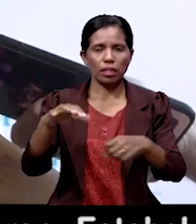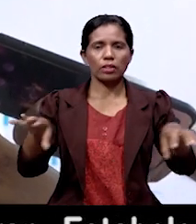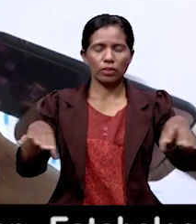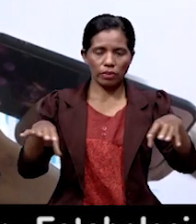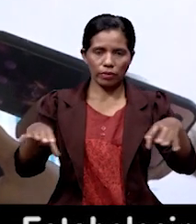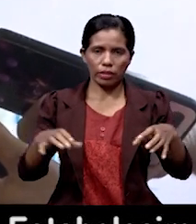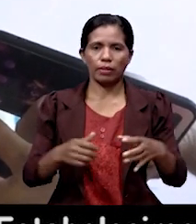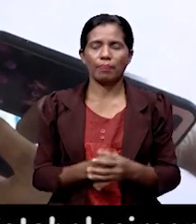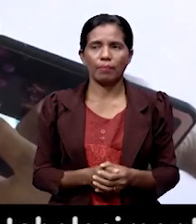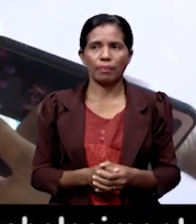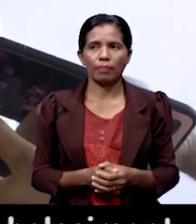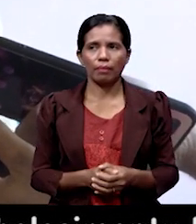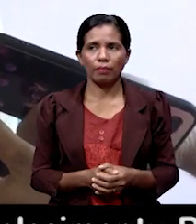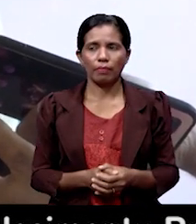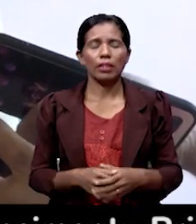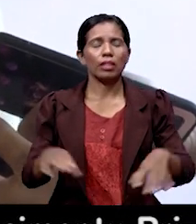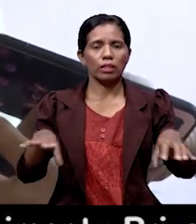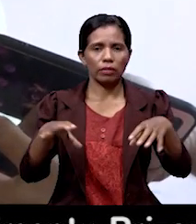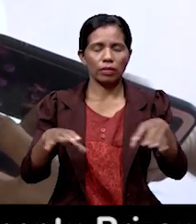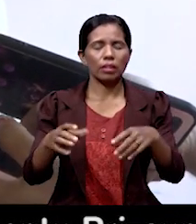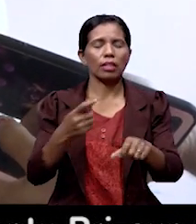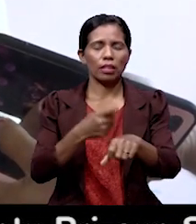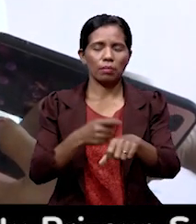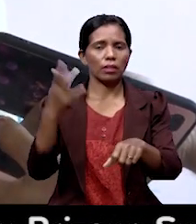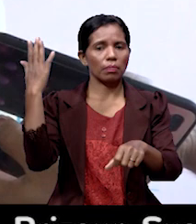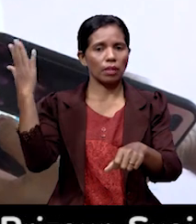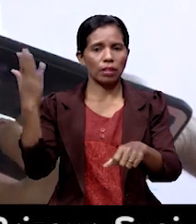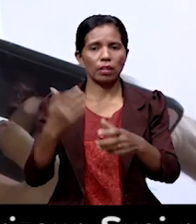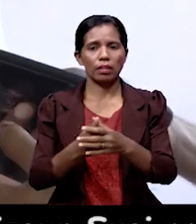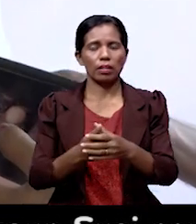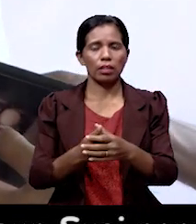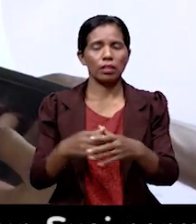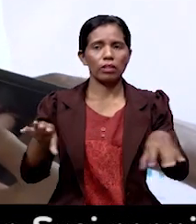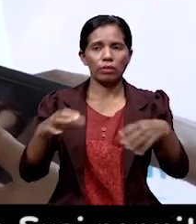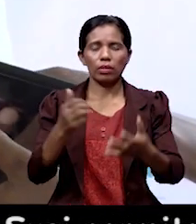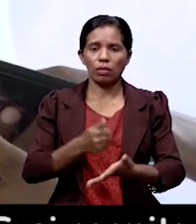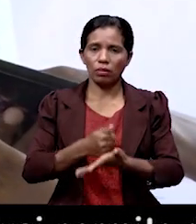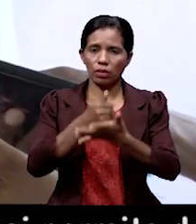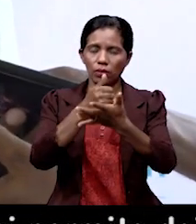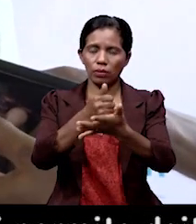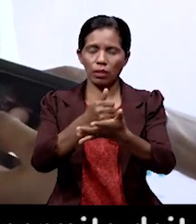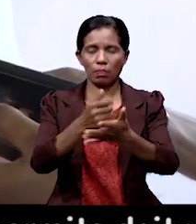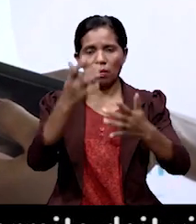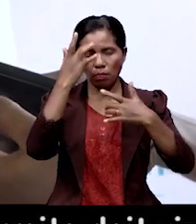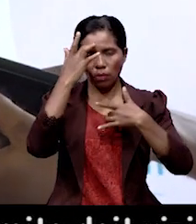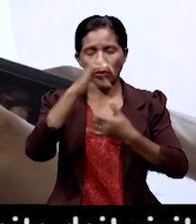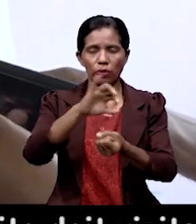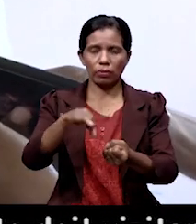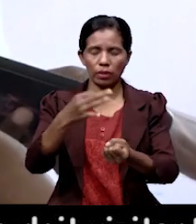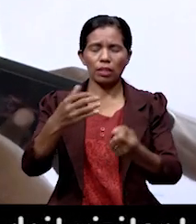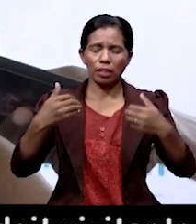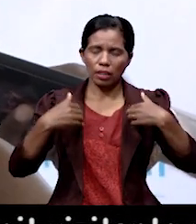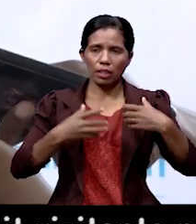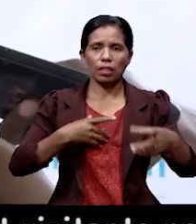serviço. Ne ya serisu ida ne mema kumento ne bane serisu ba tendimento ba moras covid ne ne ne ya direito para